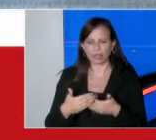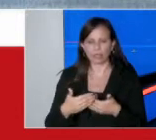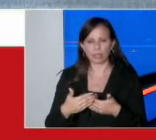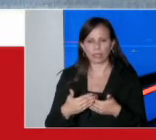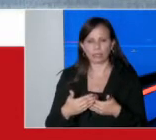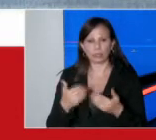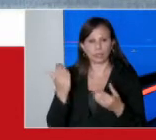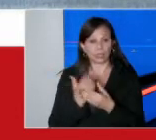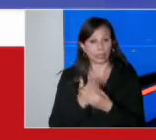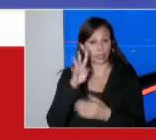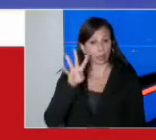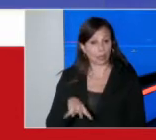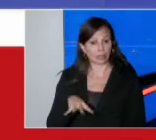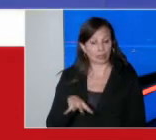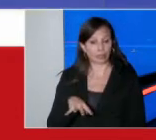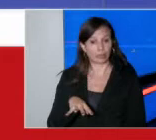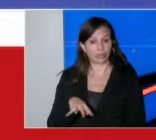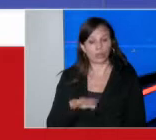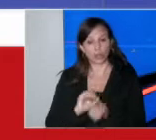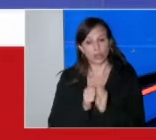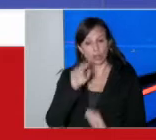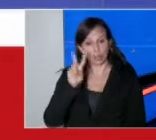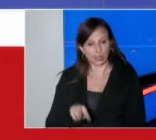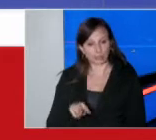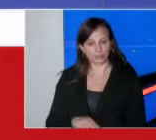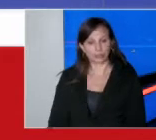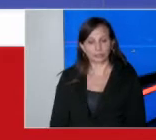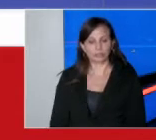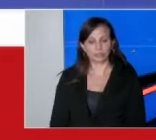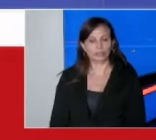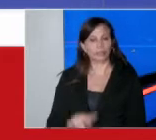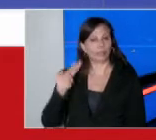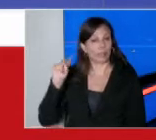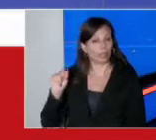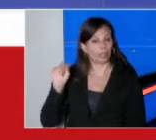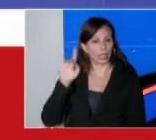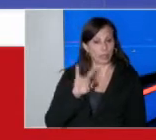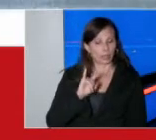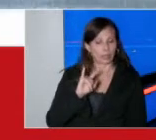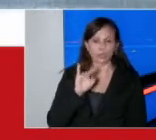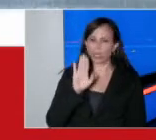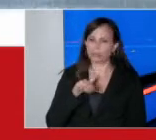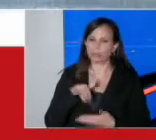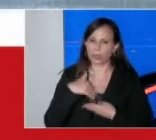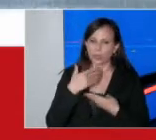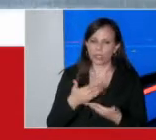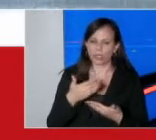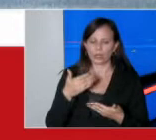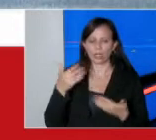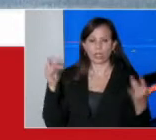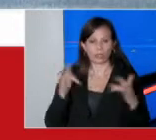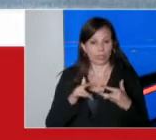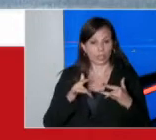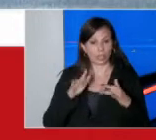בתיק 4000, היום מדובר לא מעט על תיק 2000, זאת אומרת, ניר חפץ גם מספק את הסחורה מבחינת התביעה,